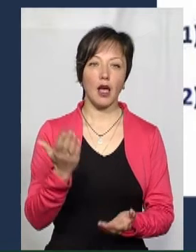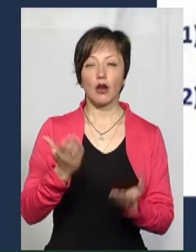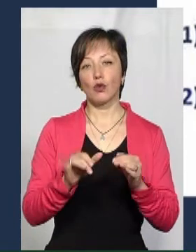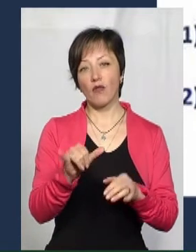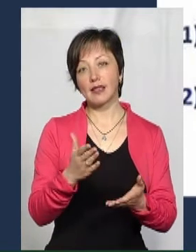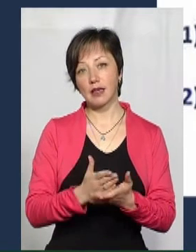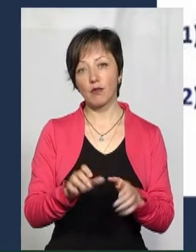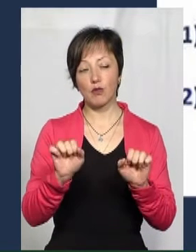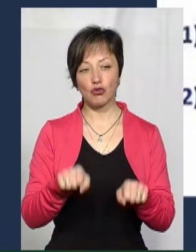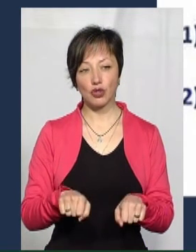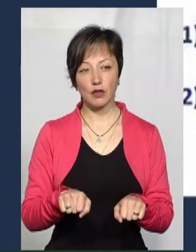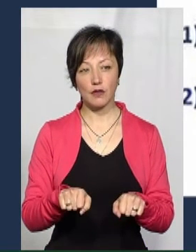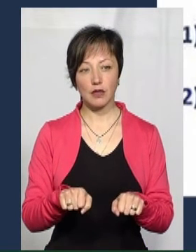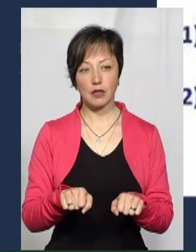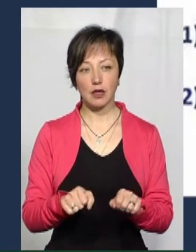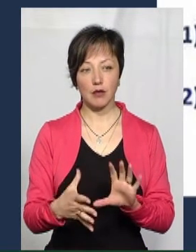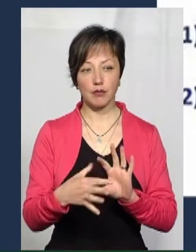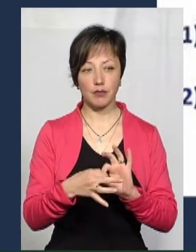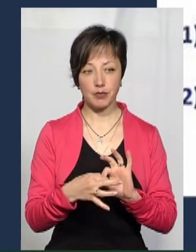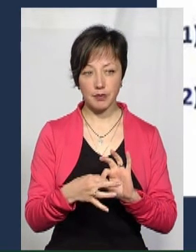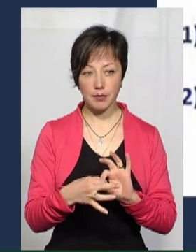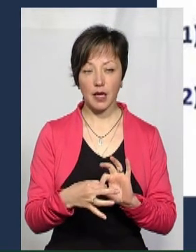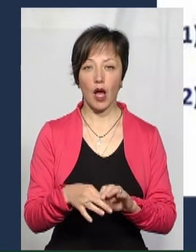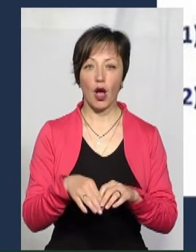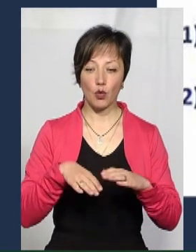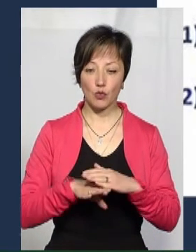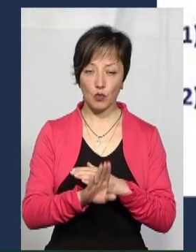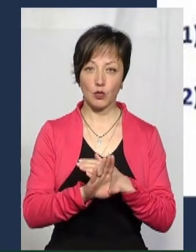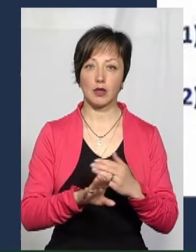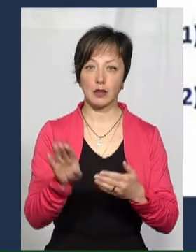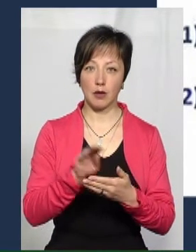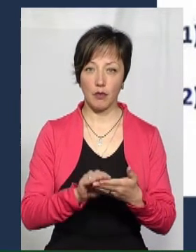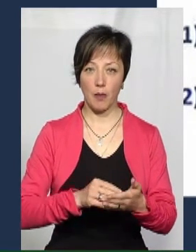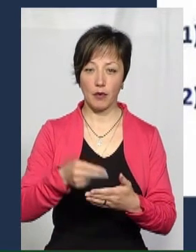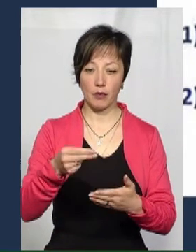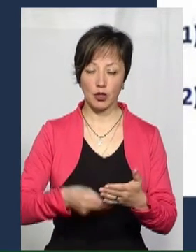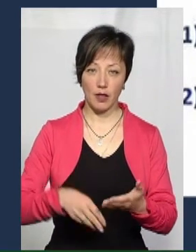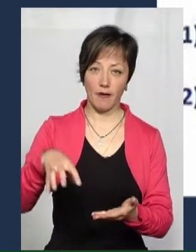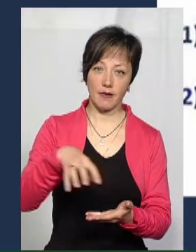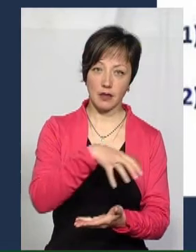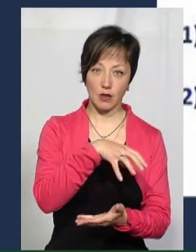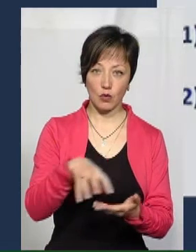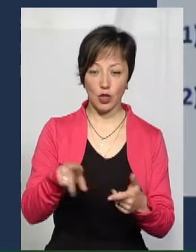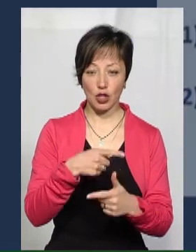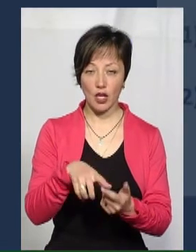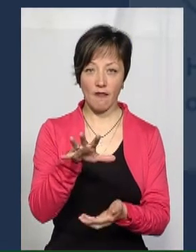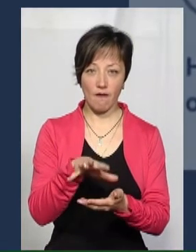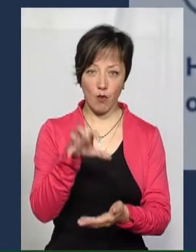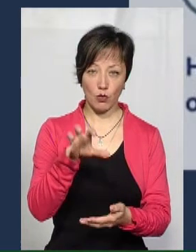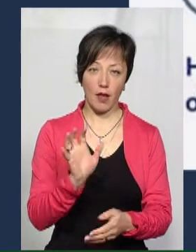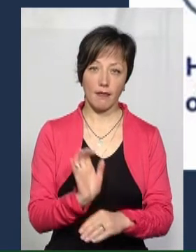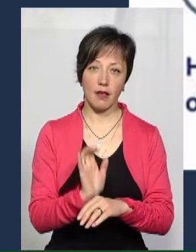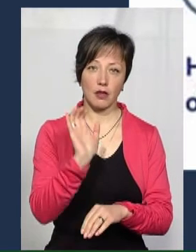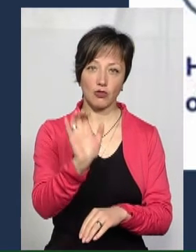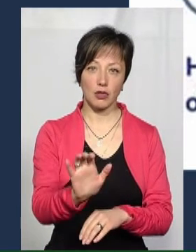є технічна можливість, завантажити заяви, роздрукуйте та заповніть їх, підпишіть власноруч, відсканіть чи сфотографуйте і